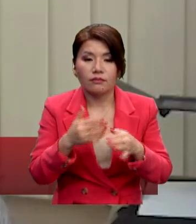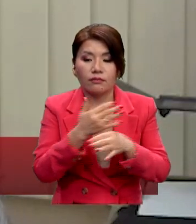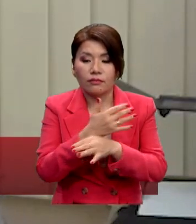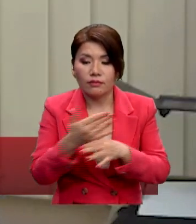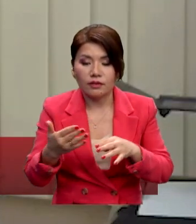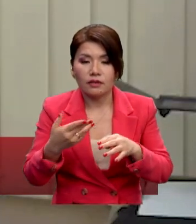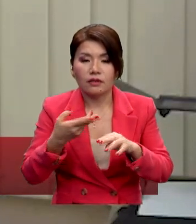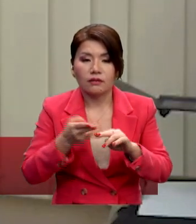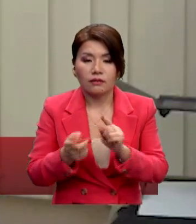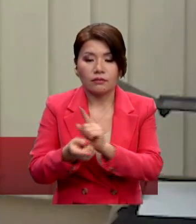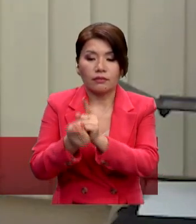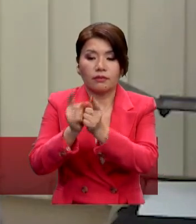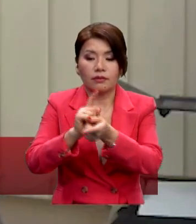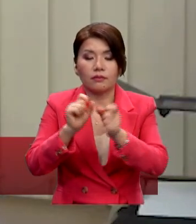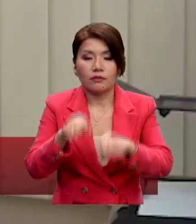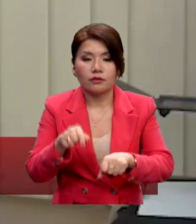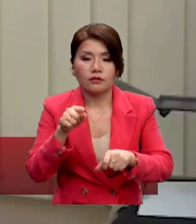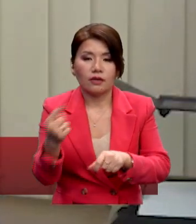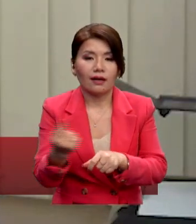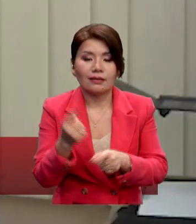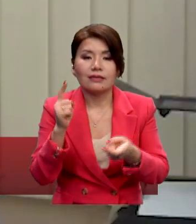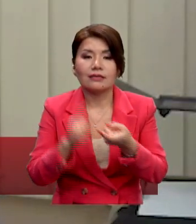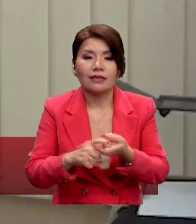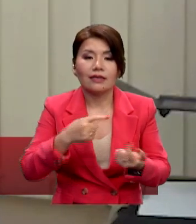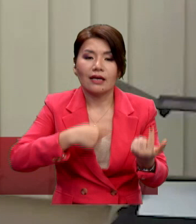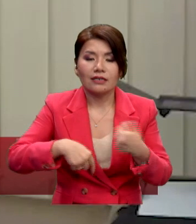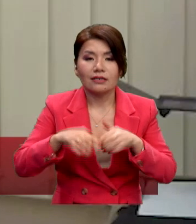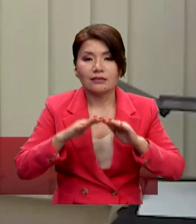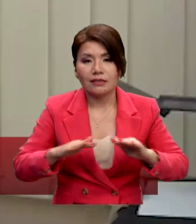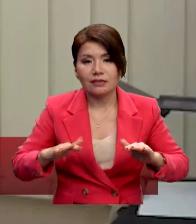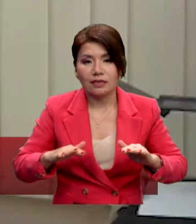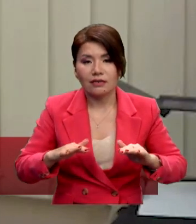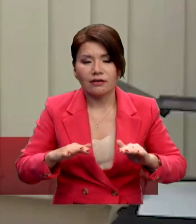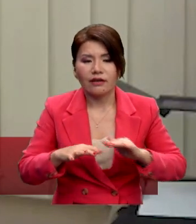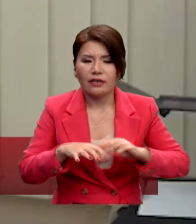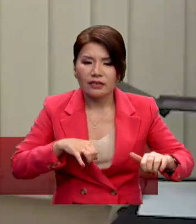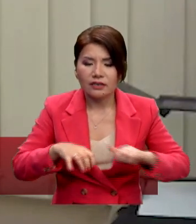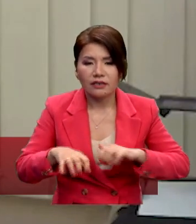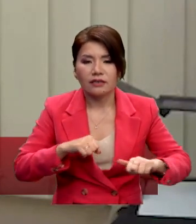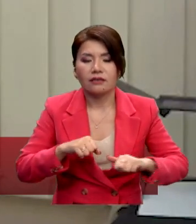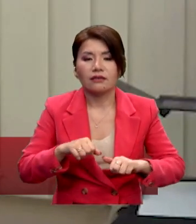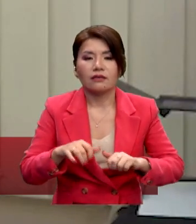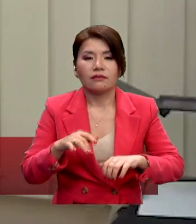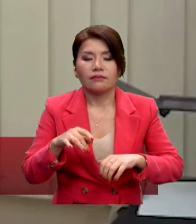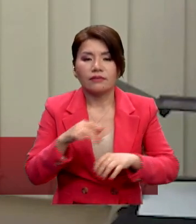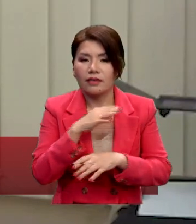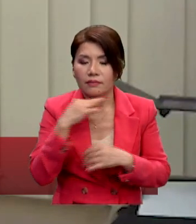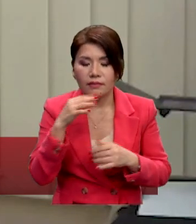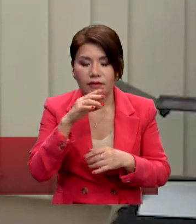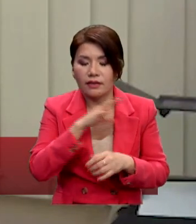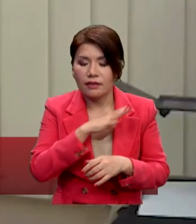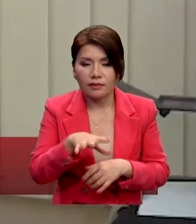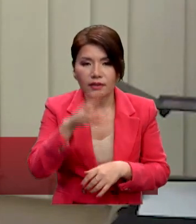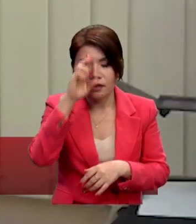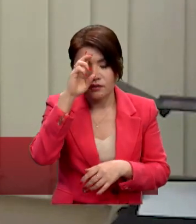перенастроить систему так, чтобы хотя бы в том, что касается наших детей, не было хищений, не было государственных ошибок в этих